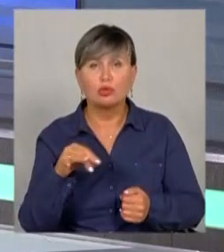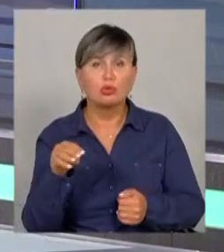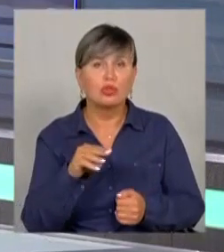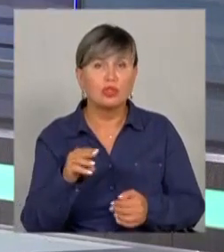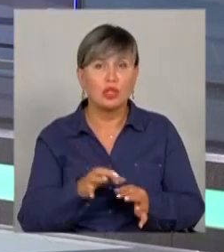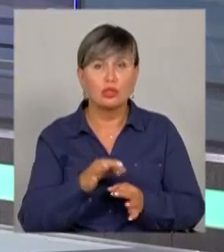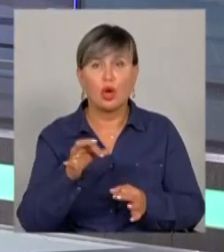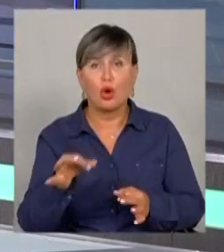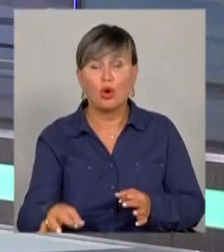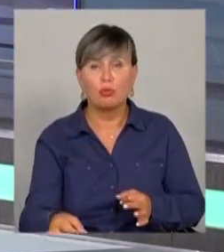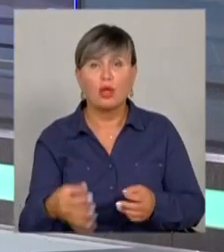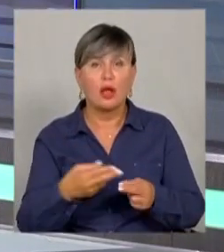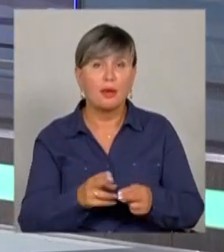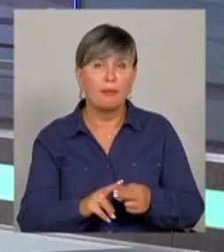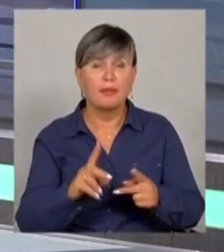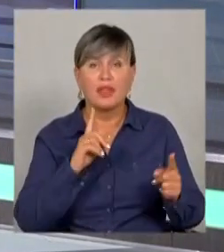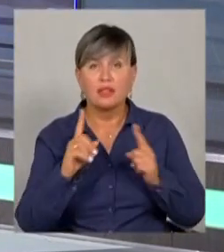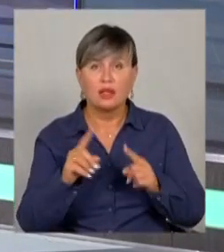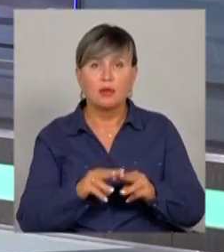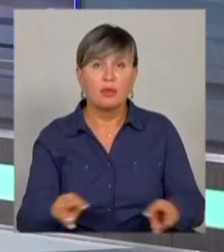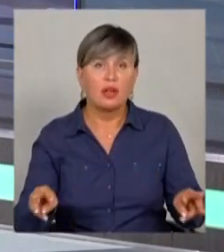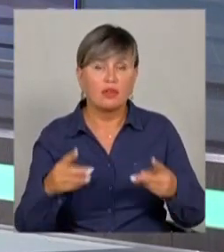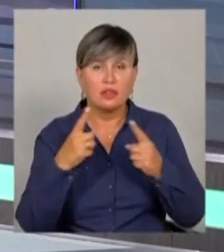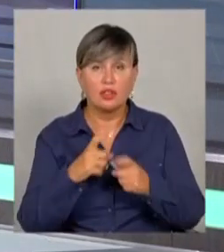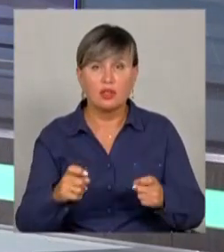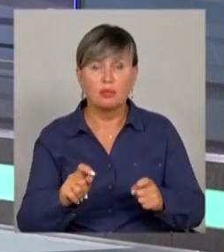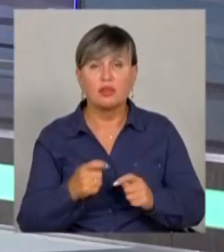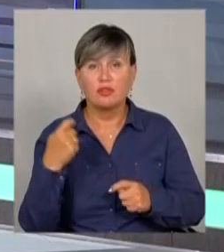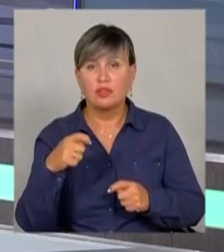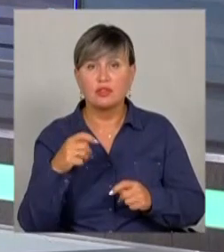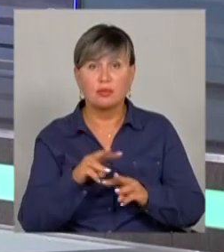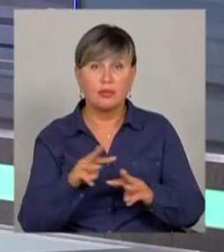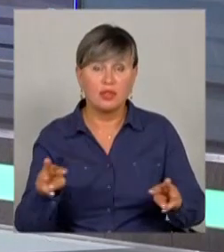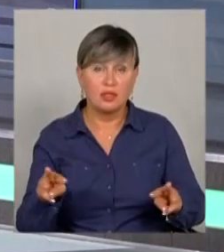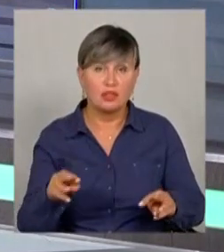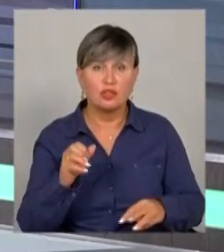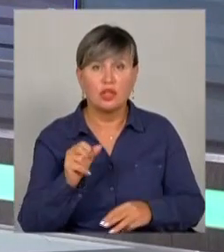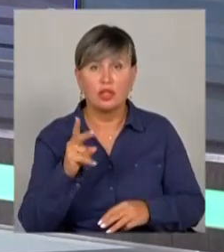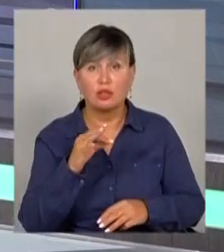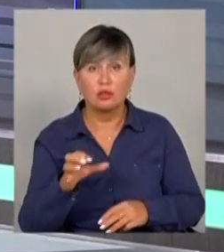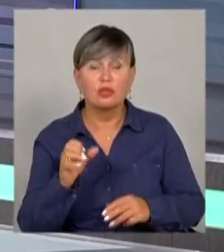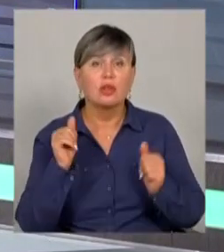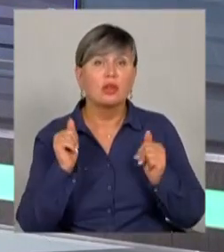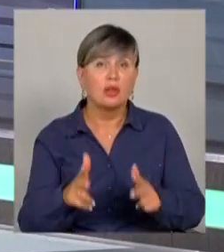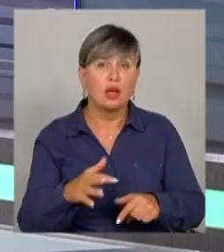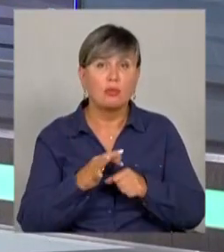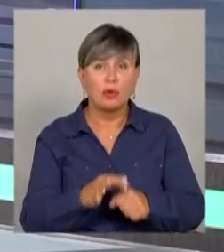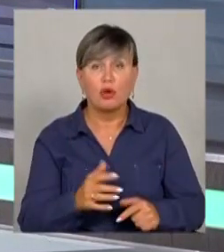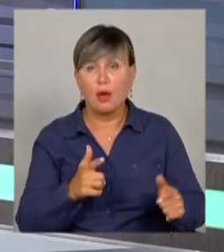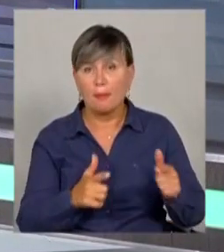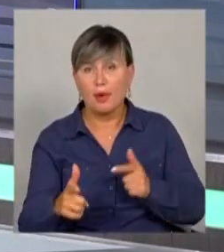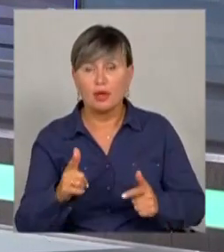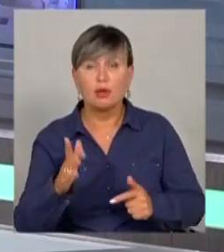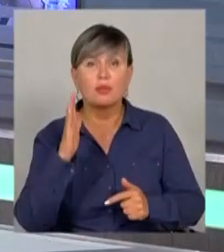Туркестанская области. Об этом на заседании правительства сообщил вице-министр энергетики Жандос Нурмагомбетов. О том, как проходит подготовка